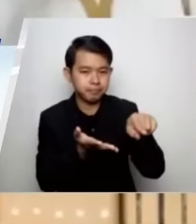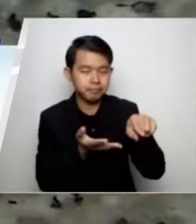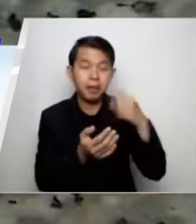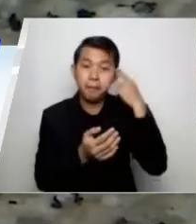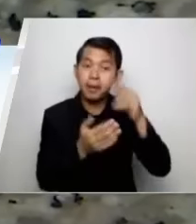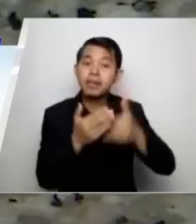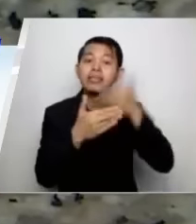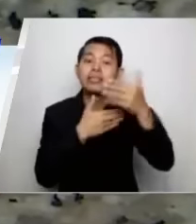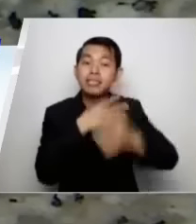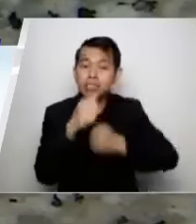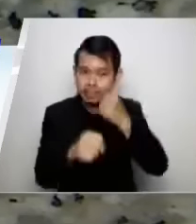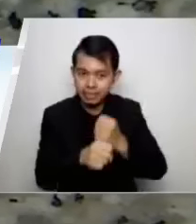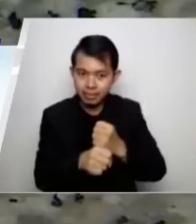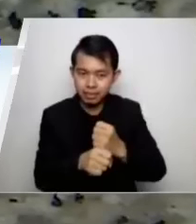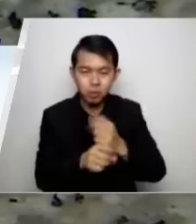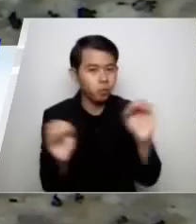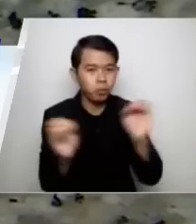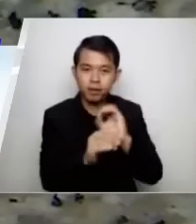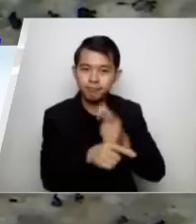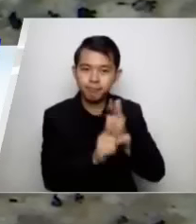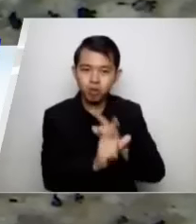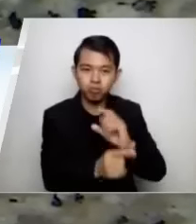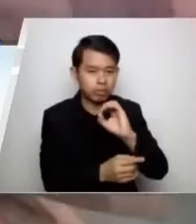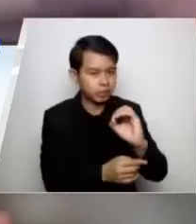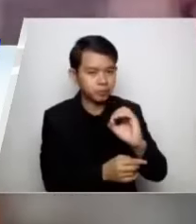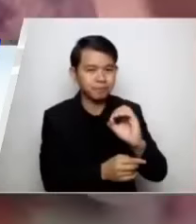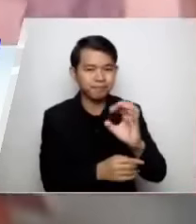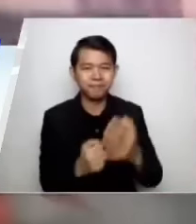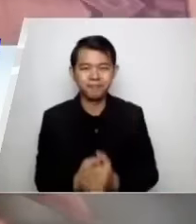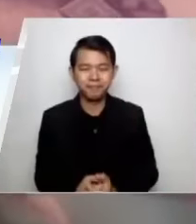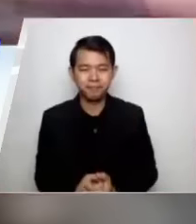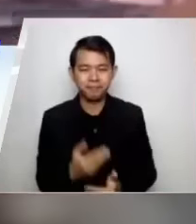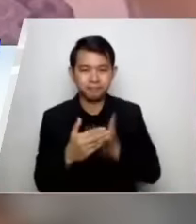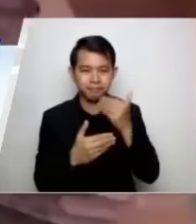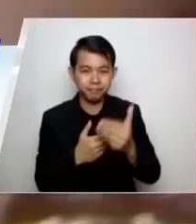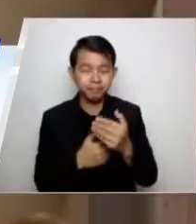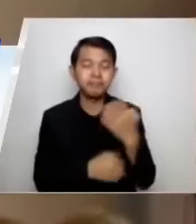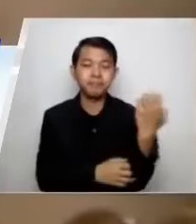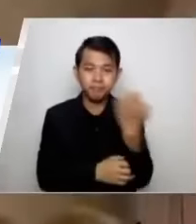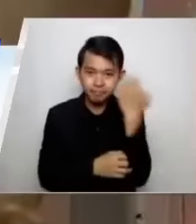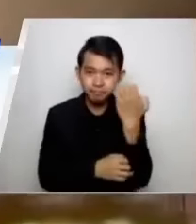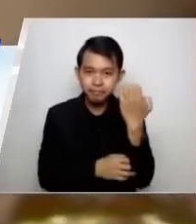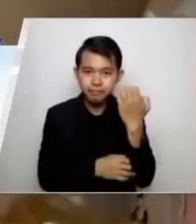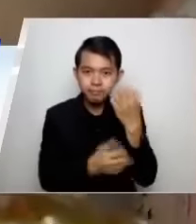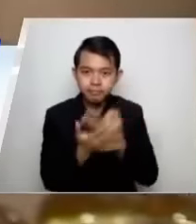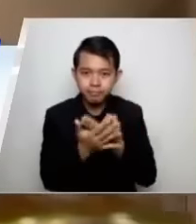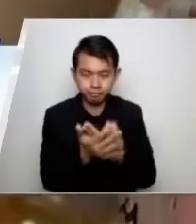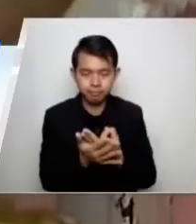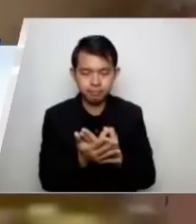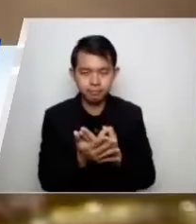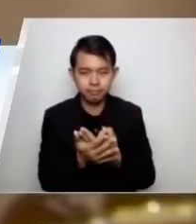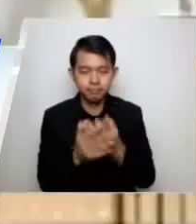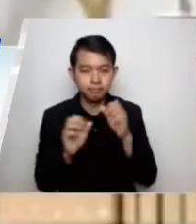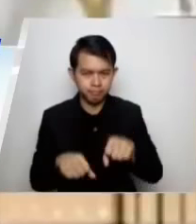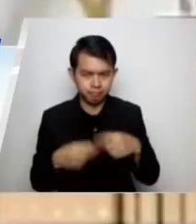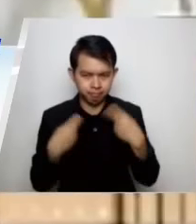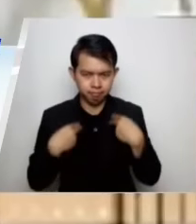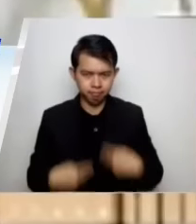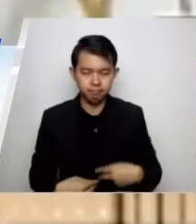utang ka na. Saka isunod ang pagtatabi ng emergency funds. Pwede rin daw ang pag-avail ng health insurance at pag-i-invest.